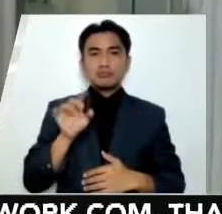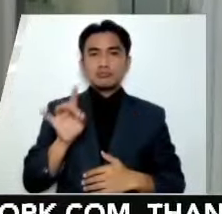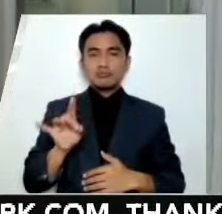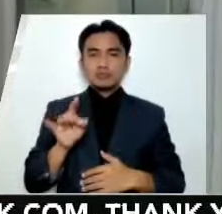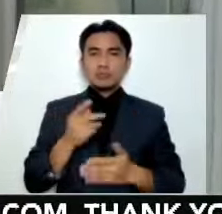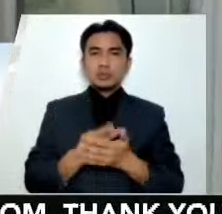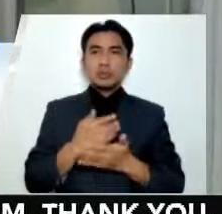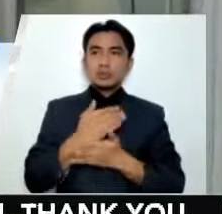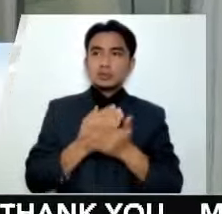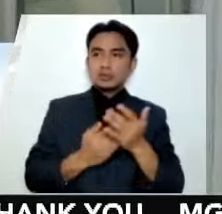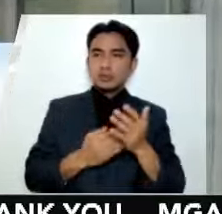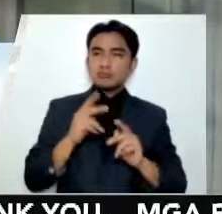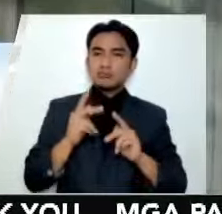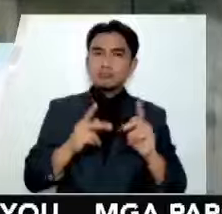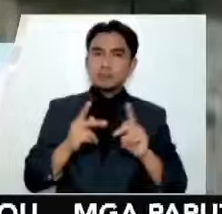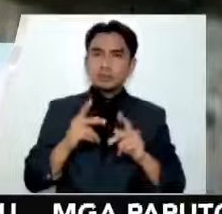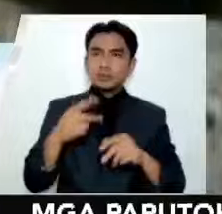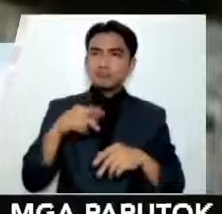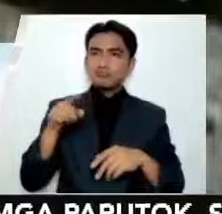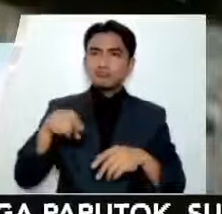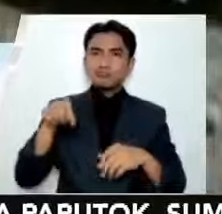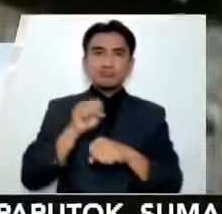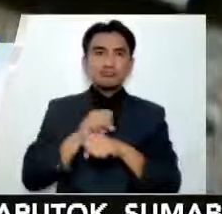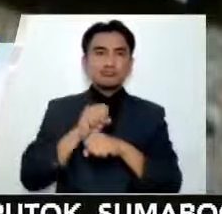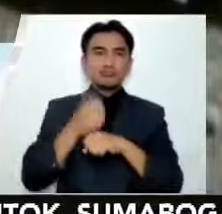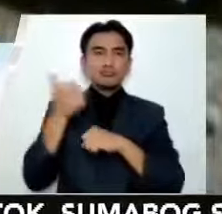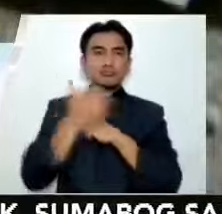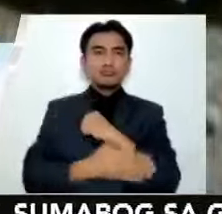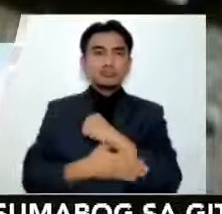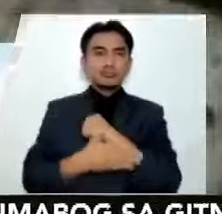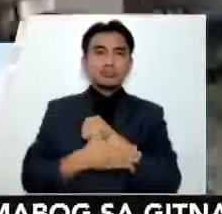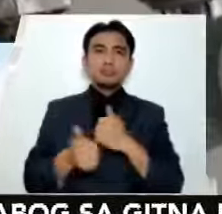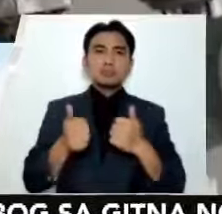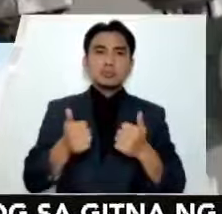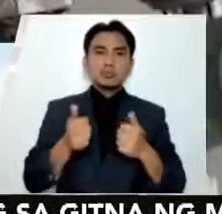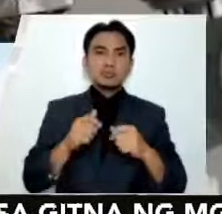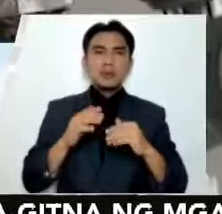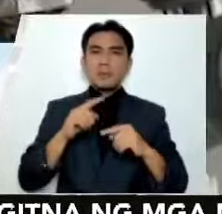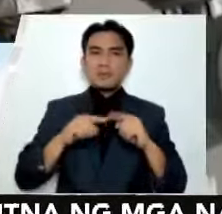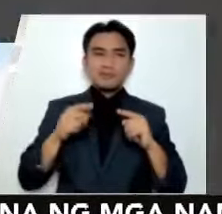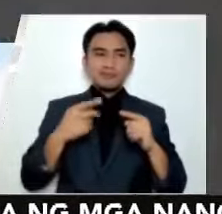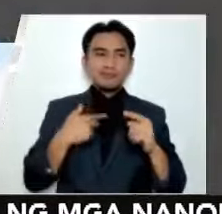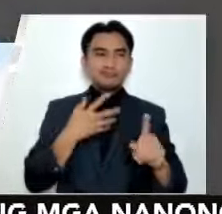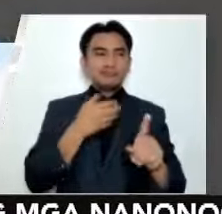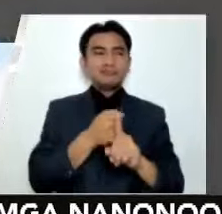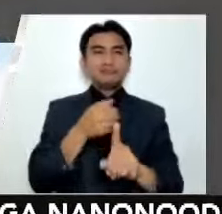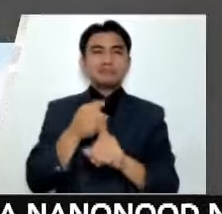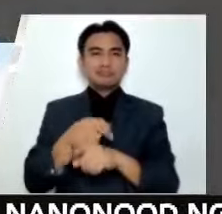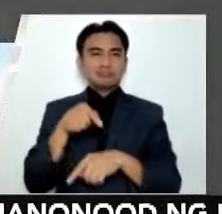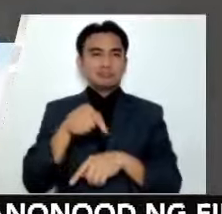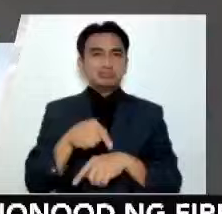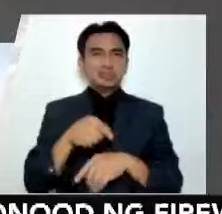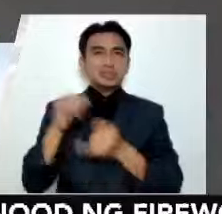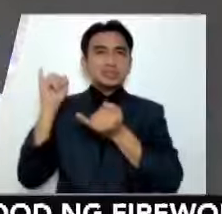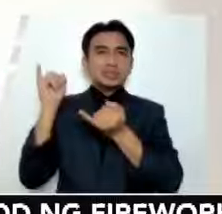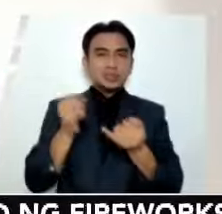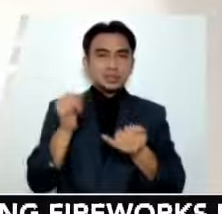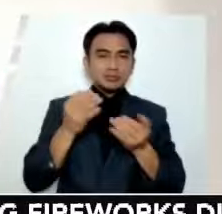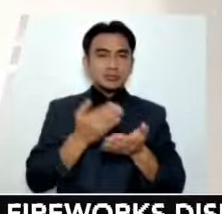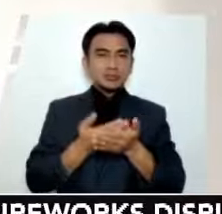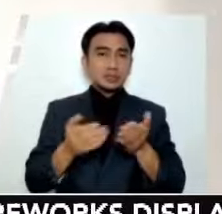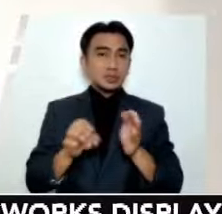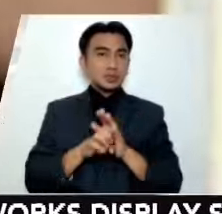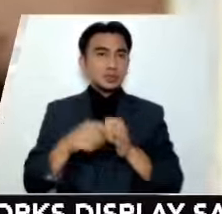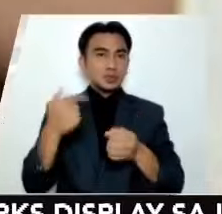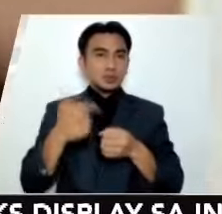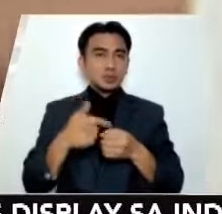ng OFW ang paghina ng piso. Apektado naman ito ang presyo ng mga produktong inaangkat natin tulad ng krudo at gasolina. Ang